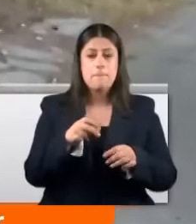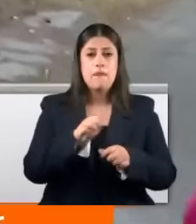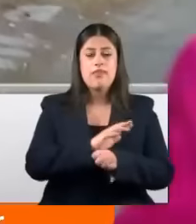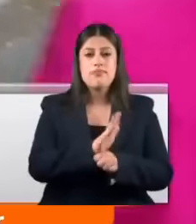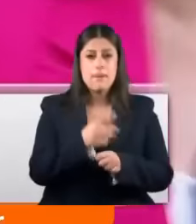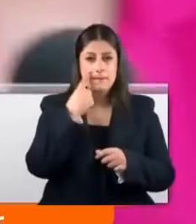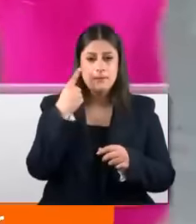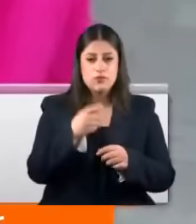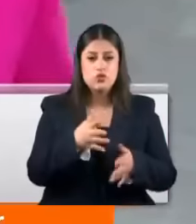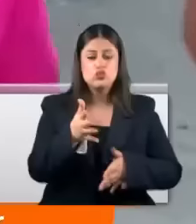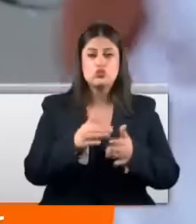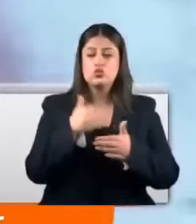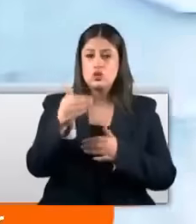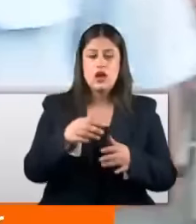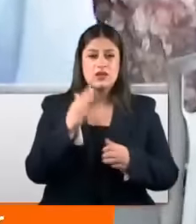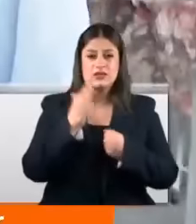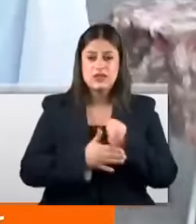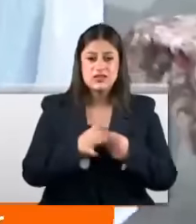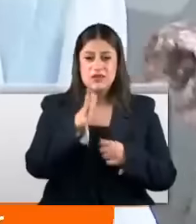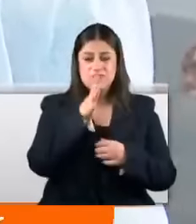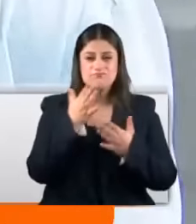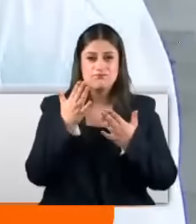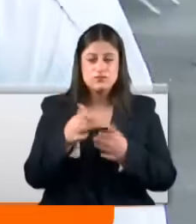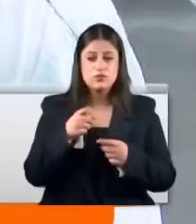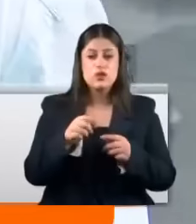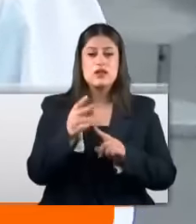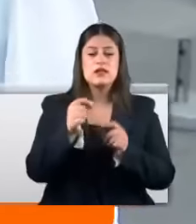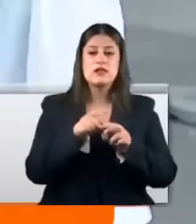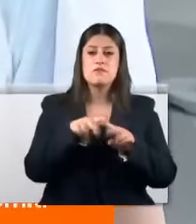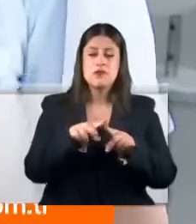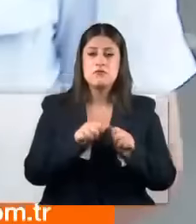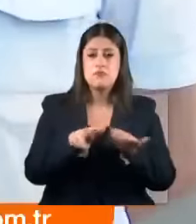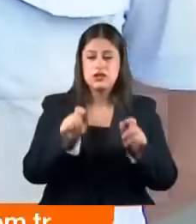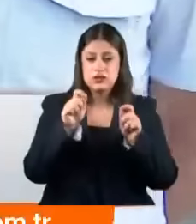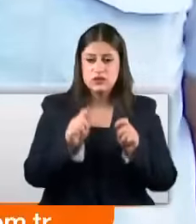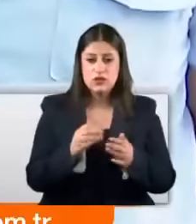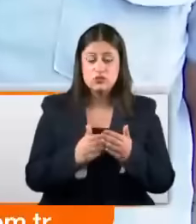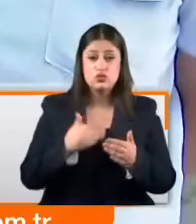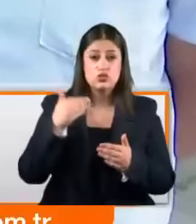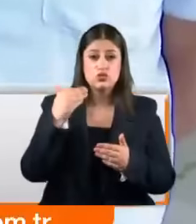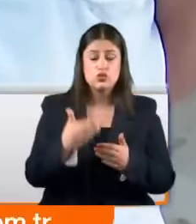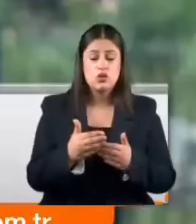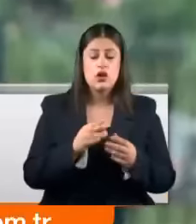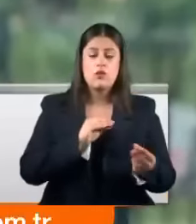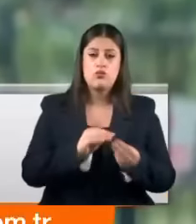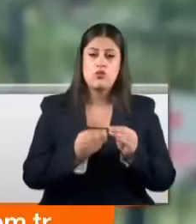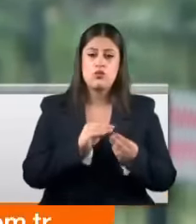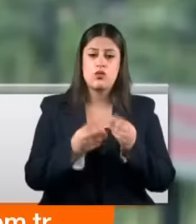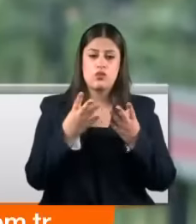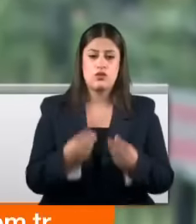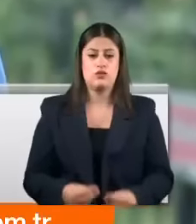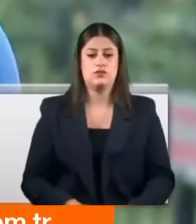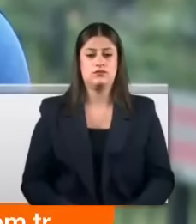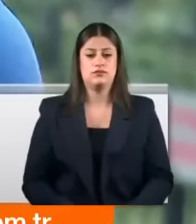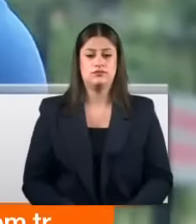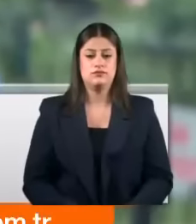çıkma yasağı olduğu için müşteriden hiç şüphelenmediler. IBAN'larını paylaştılar. Sonrasında başlarına gelmeyen kalmadı. Ortada ne makine var